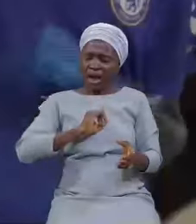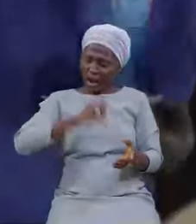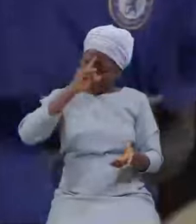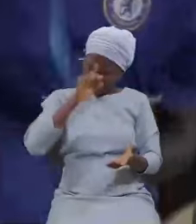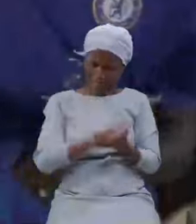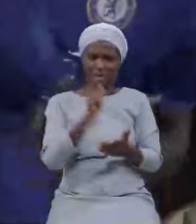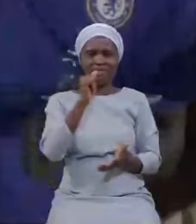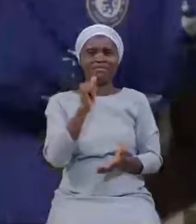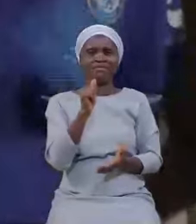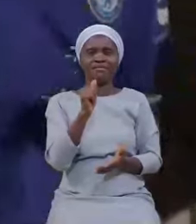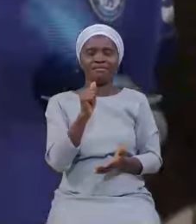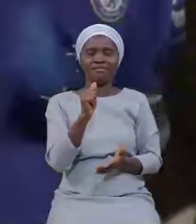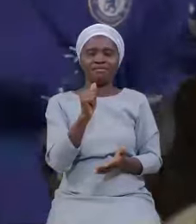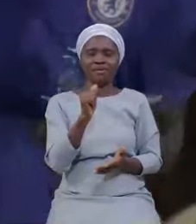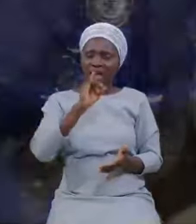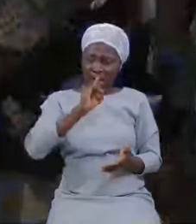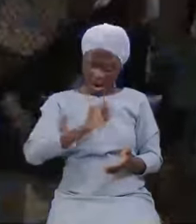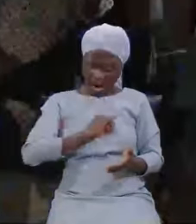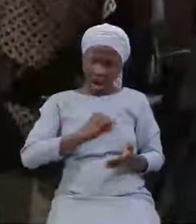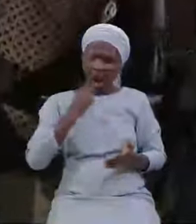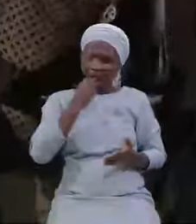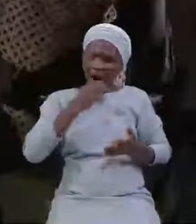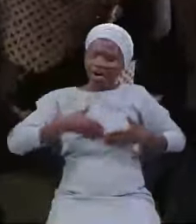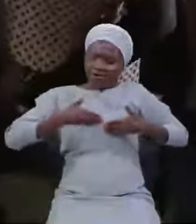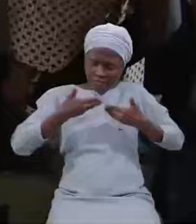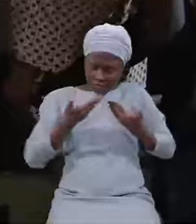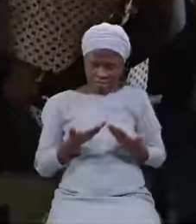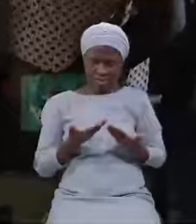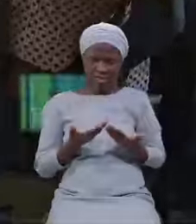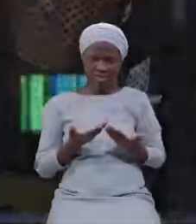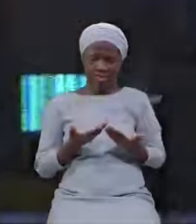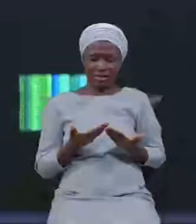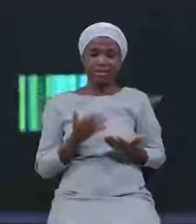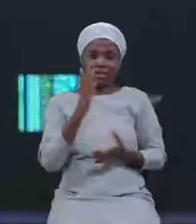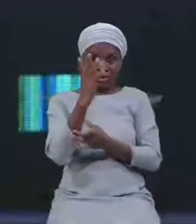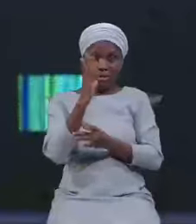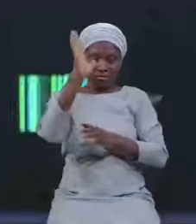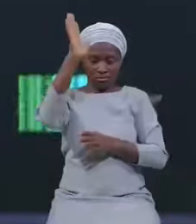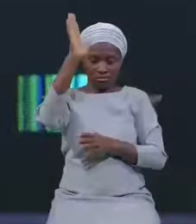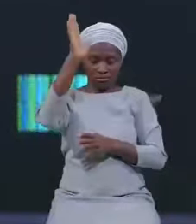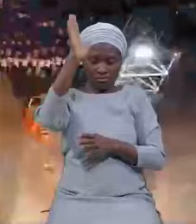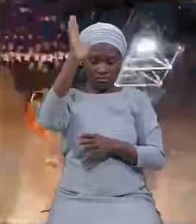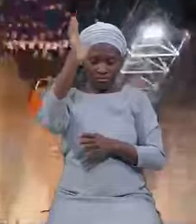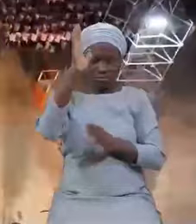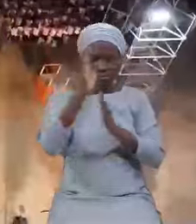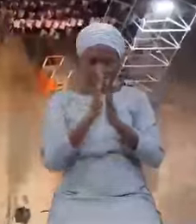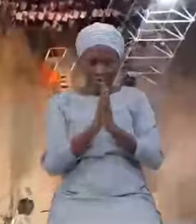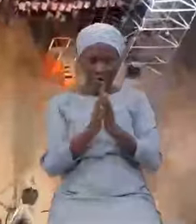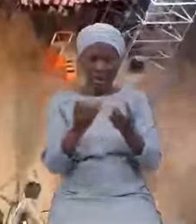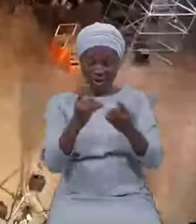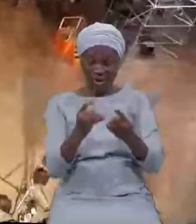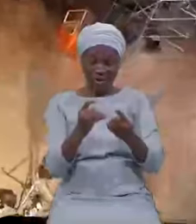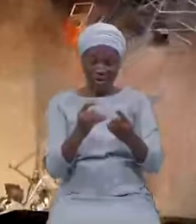je confesse. Lève la main donc, la prière te parvient